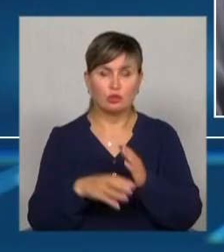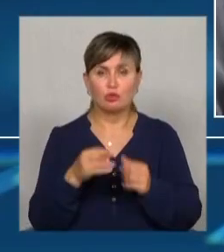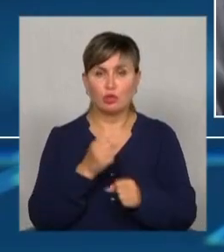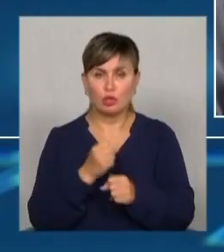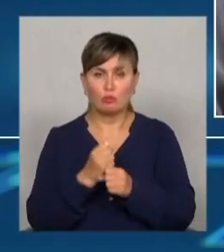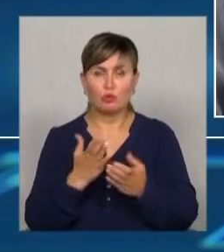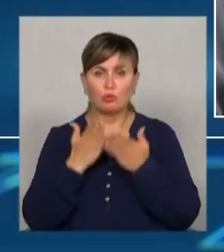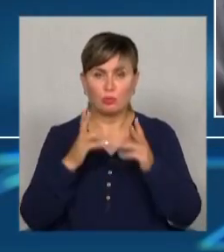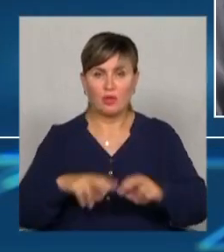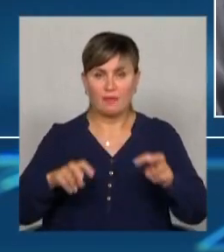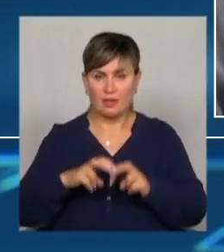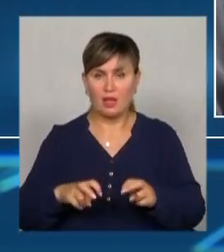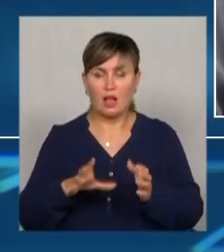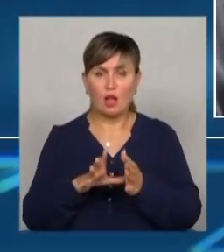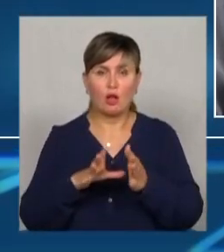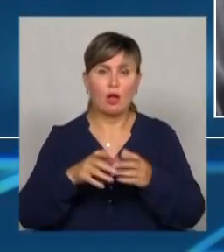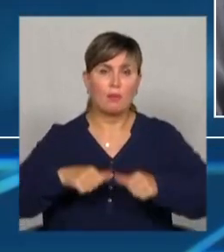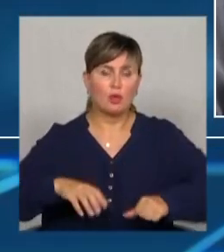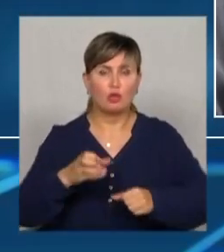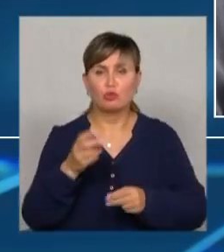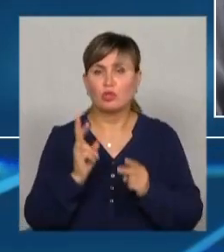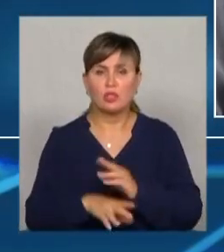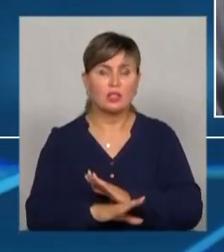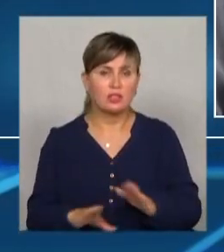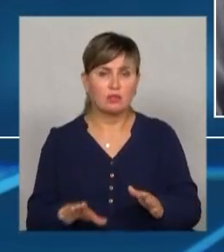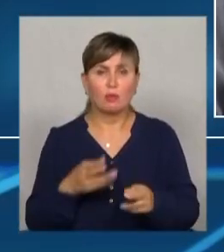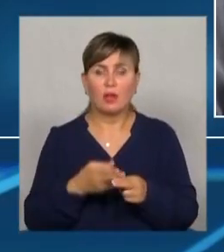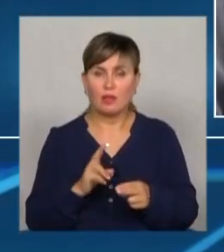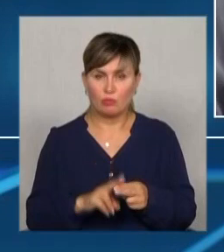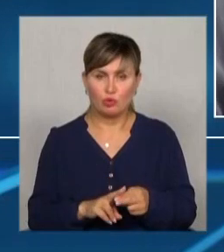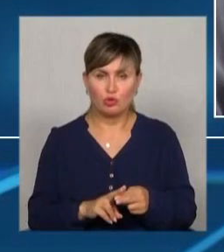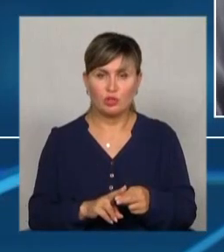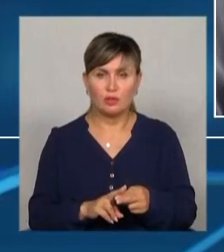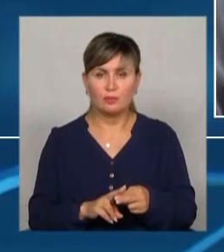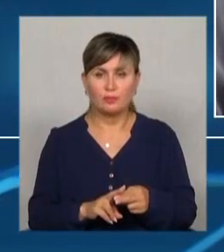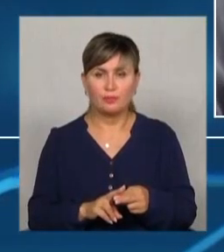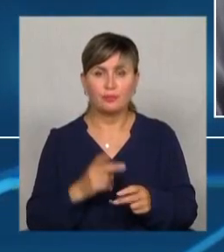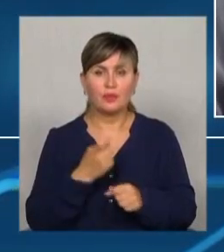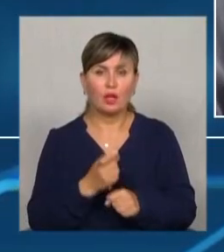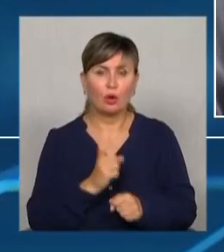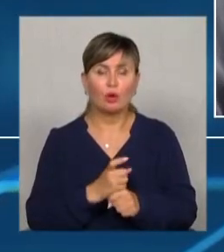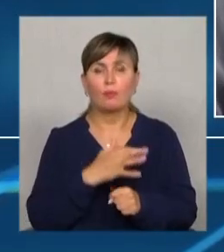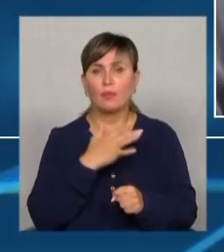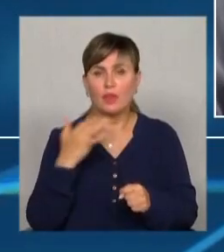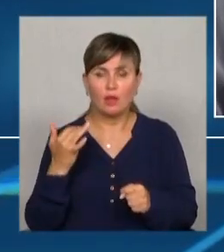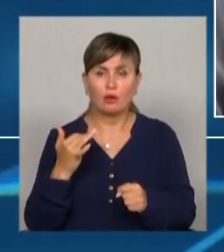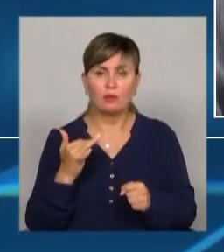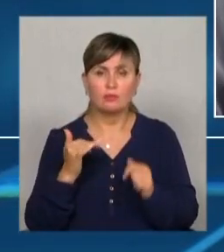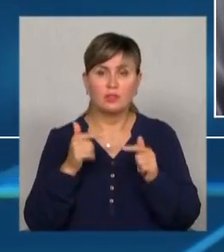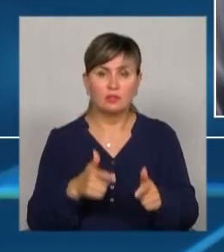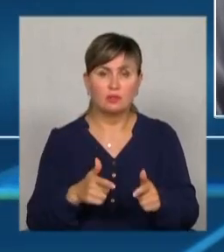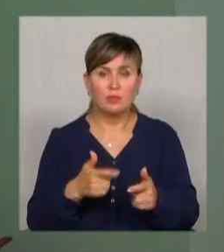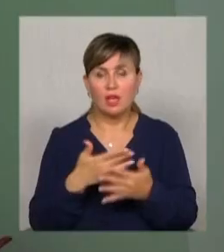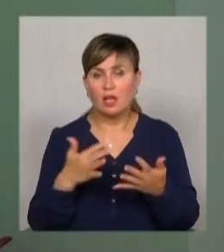и работа апелляционной комиссии еще не завершена, потому что очень много поступило